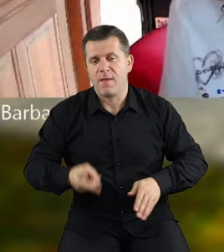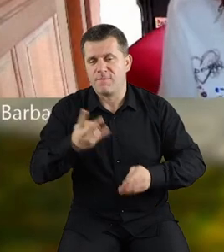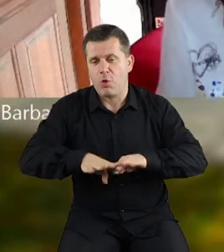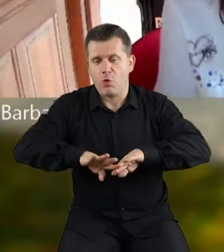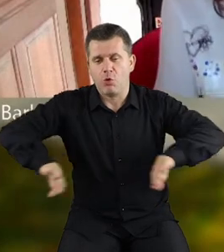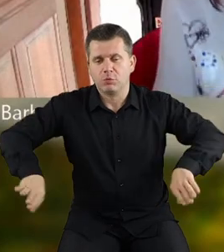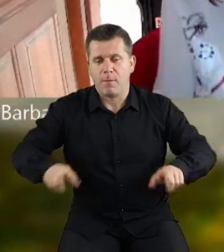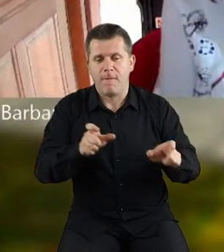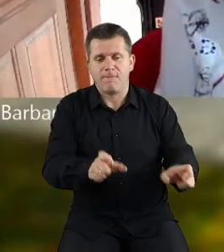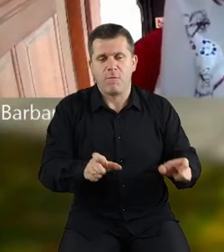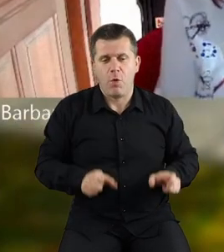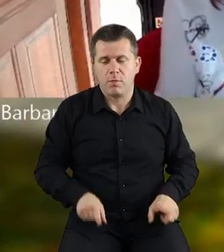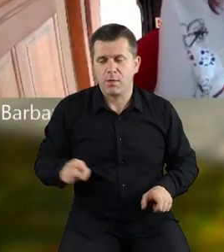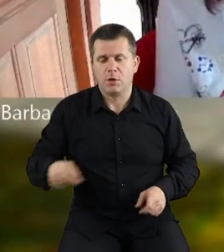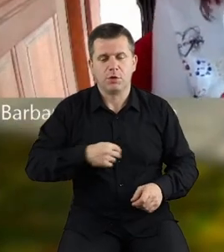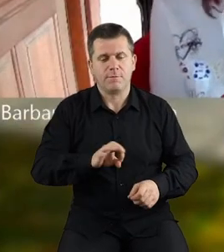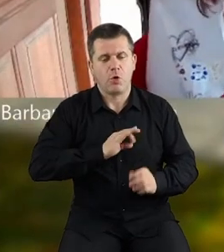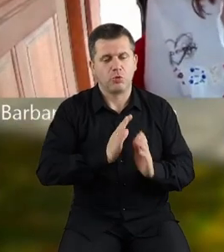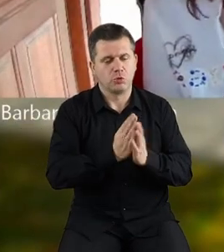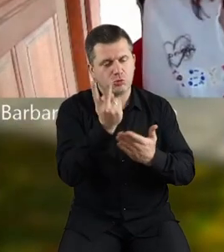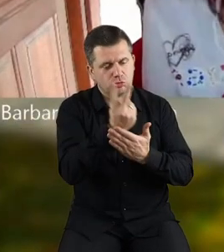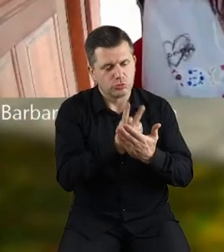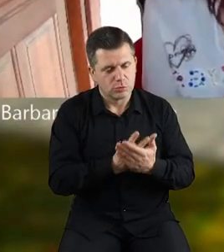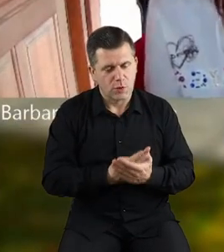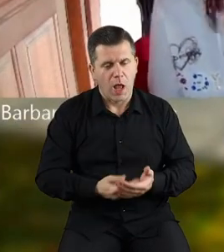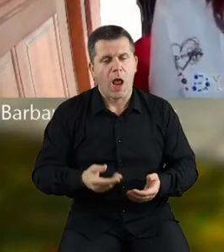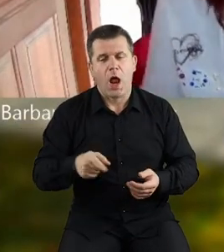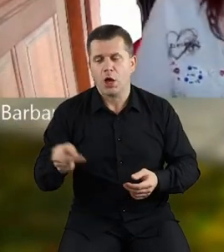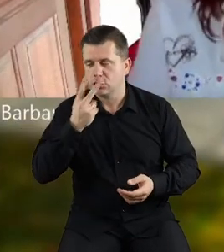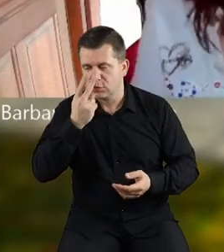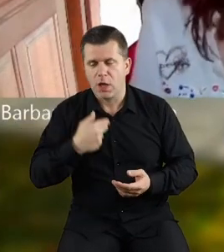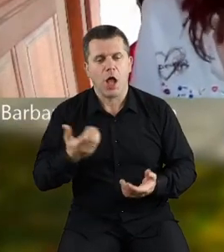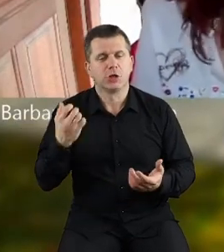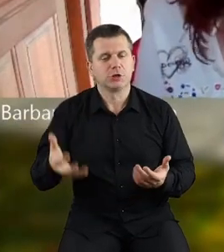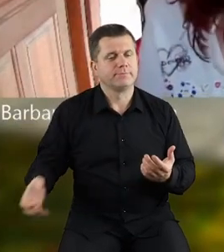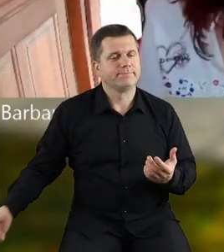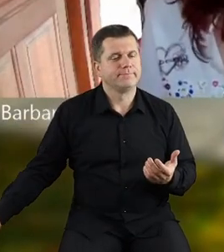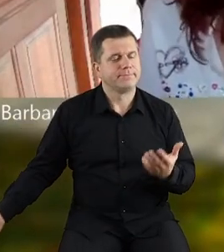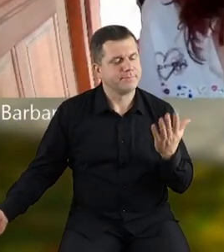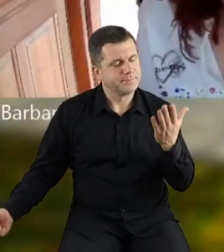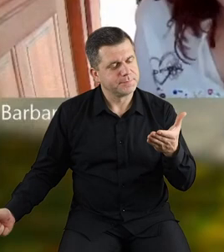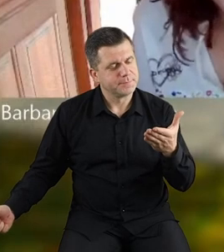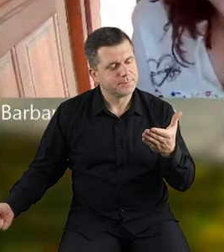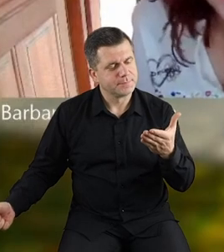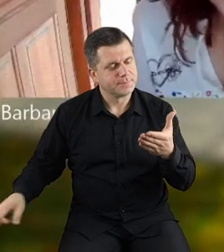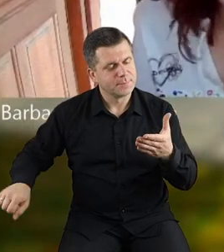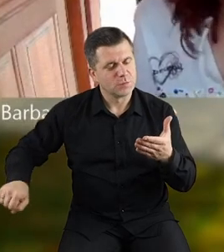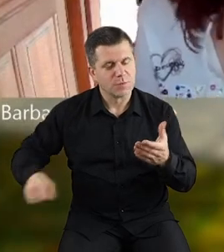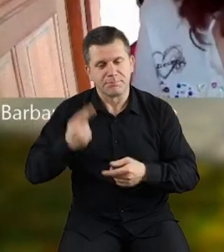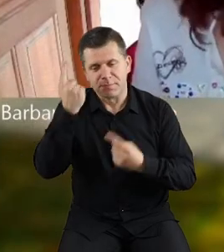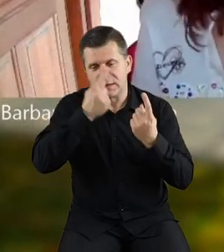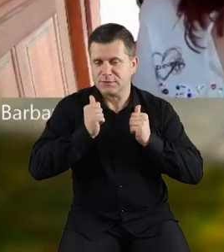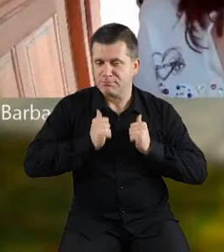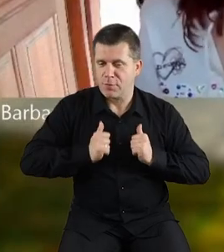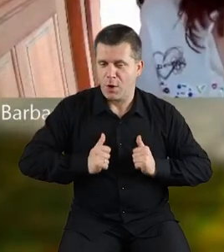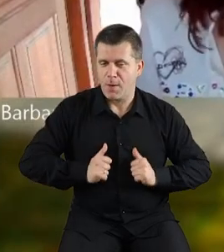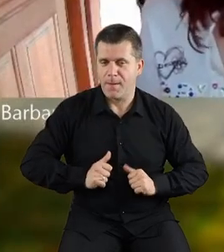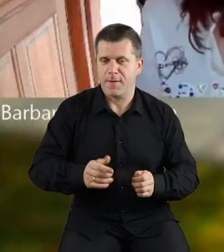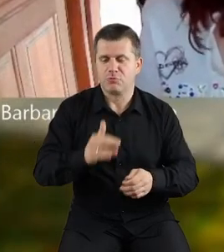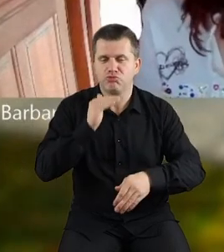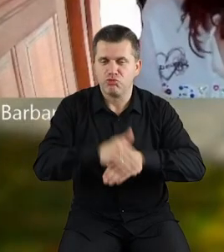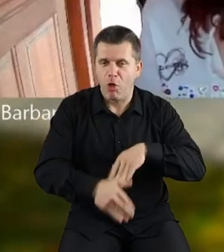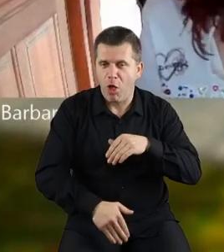sobie na dwóch osobnych fotelach i każdy z nich czyta swoją książkę, ale trzymają się za ręce. Kiedy sobie myślę o spokoju i